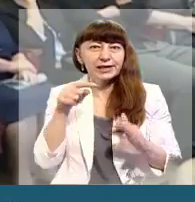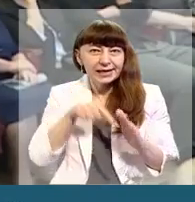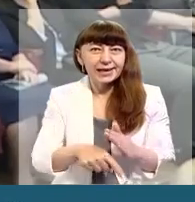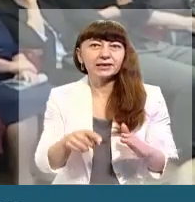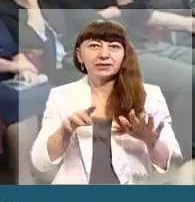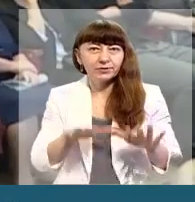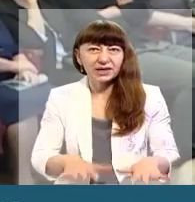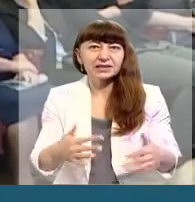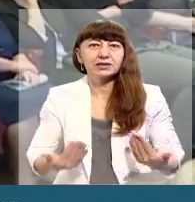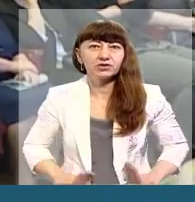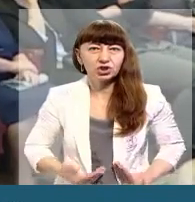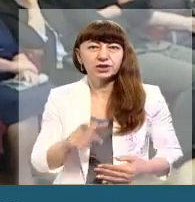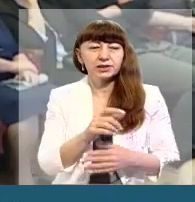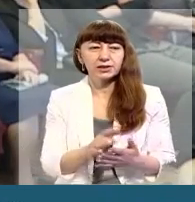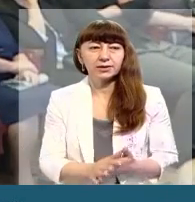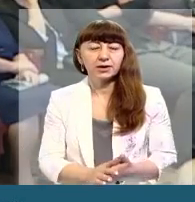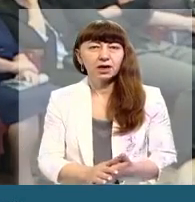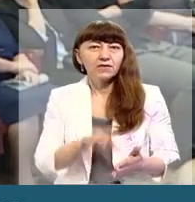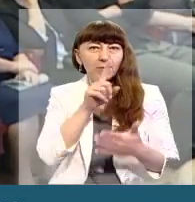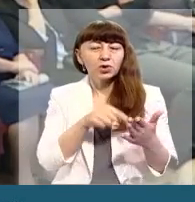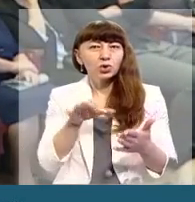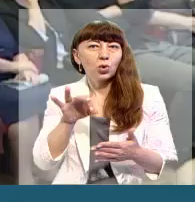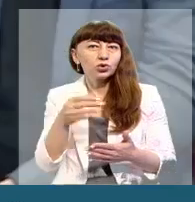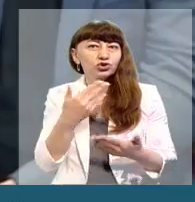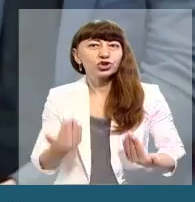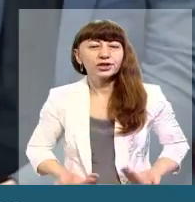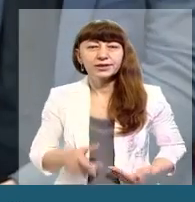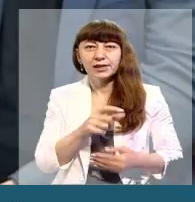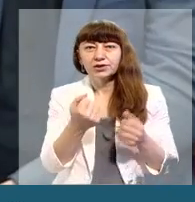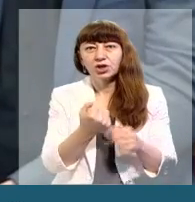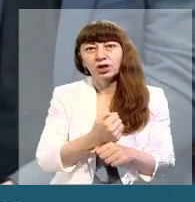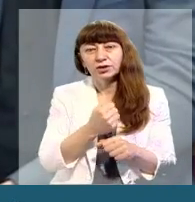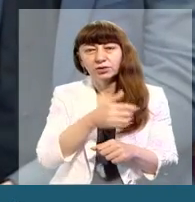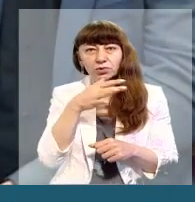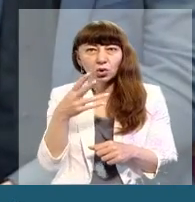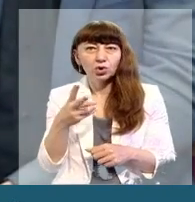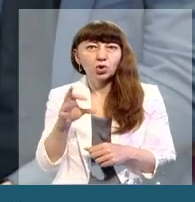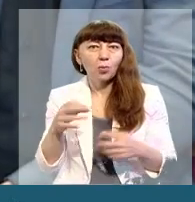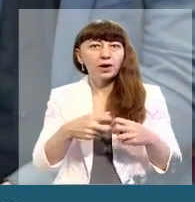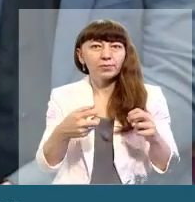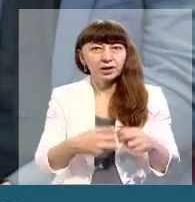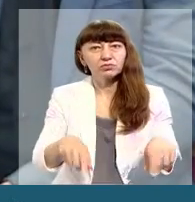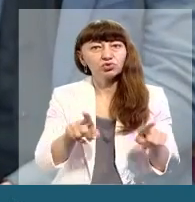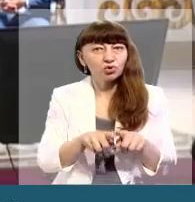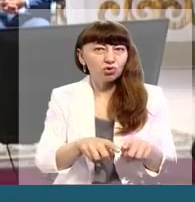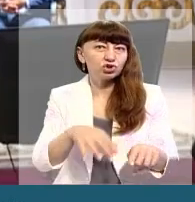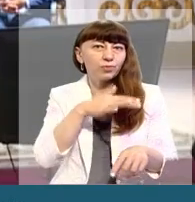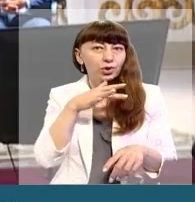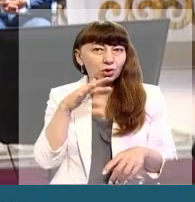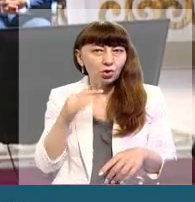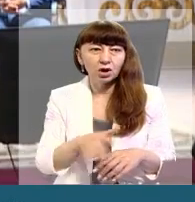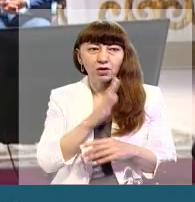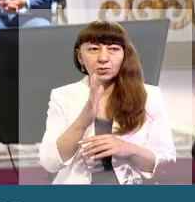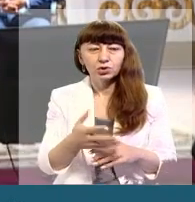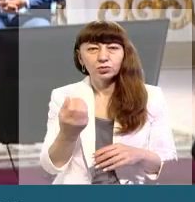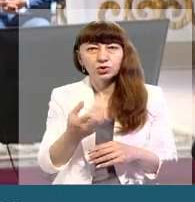По традиции на совещании вопросы от жителей делается много, но проблем тоже хватает, отметил глава региона. Впереди